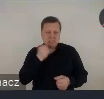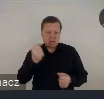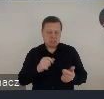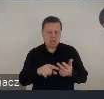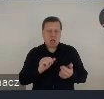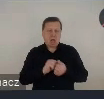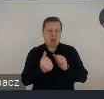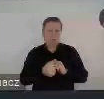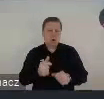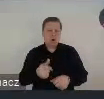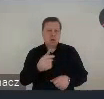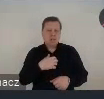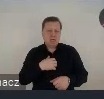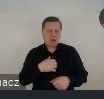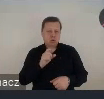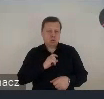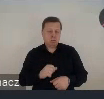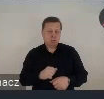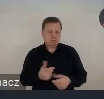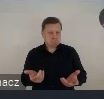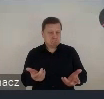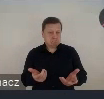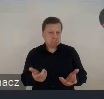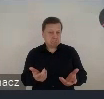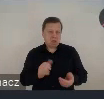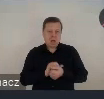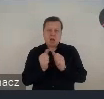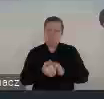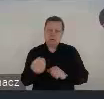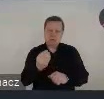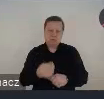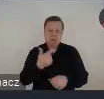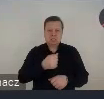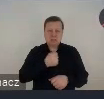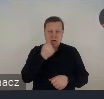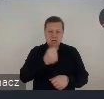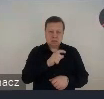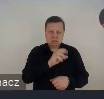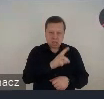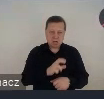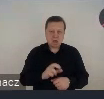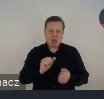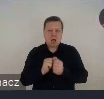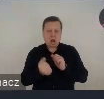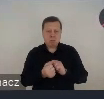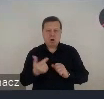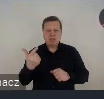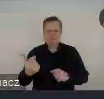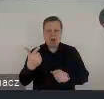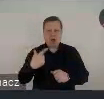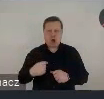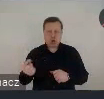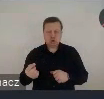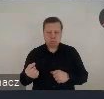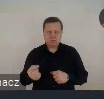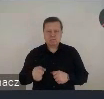też to można rozumieć. Albo, że cech jest reprezentowany jednoosobowo przez starszego cechu, albo jednocześnie może